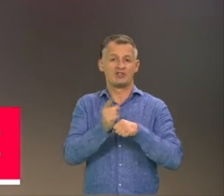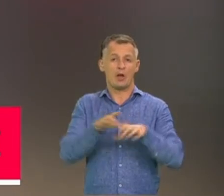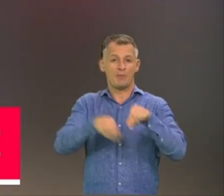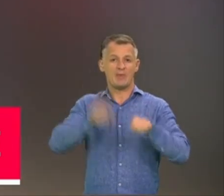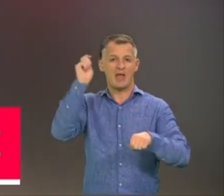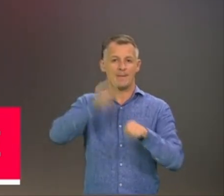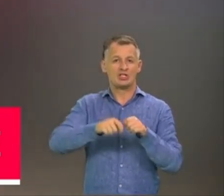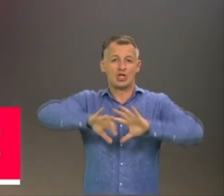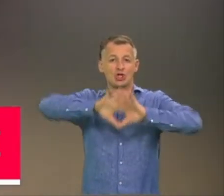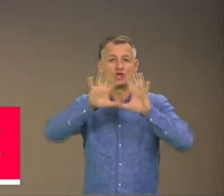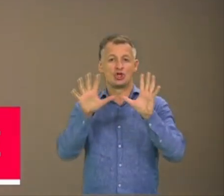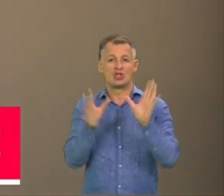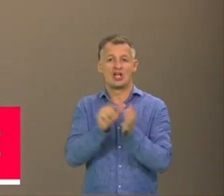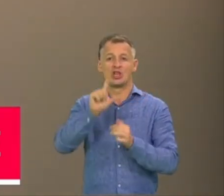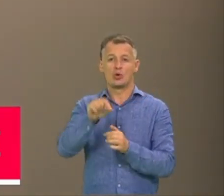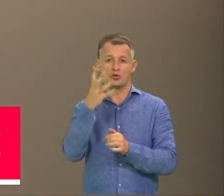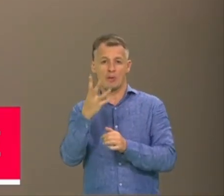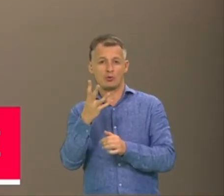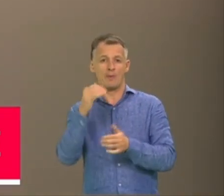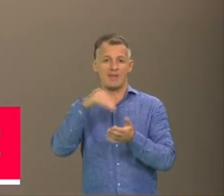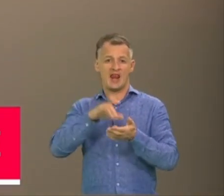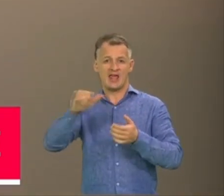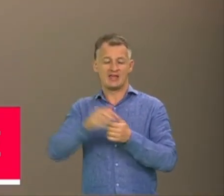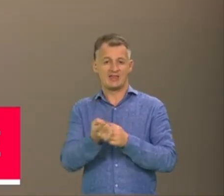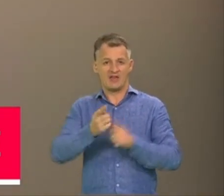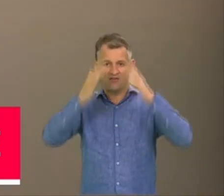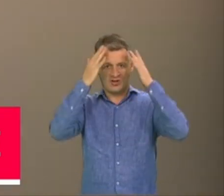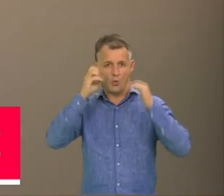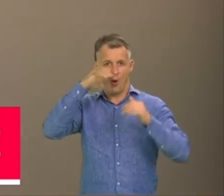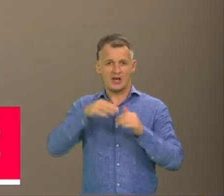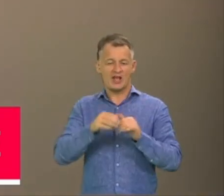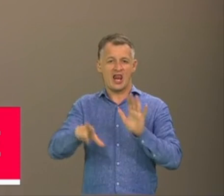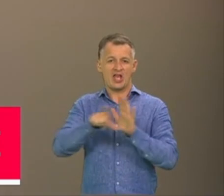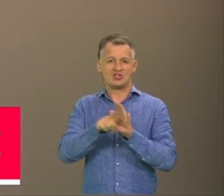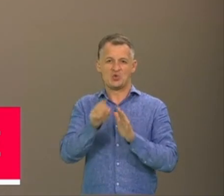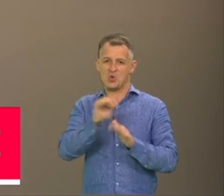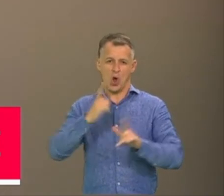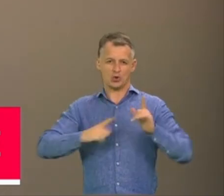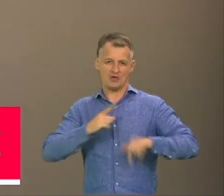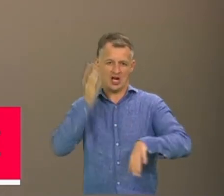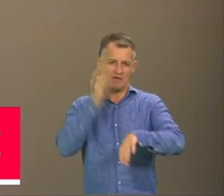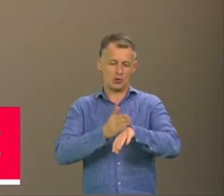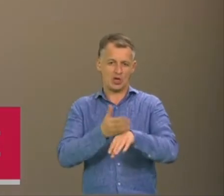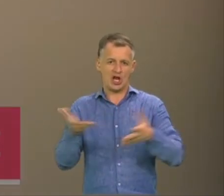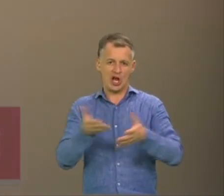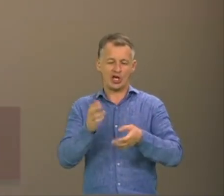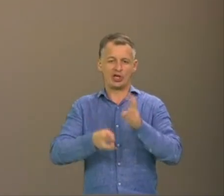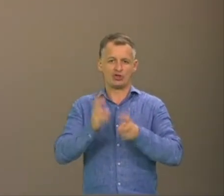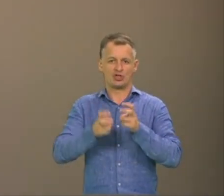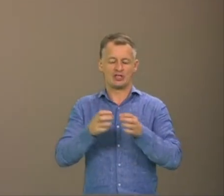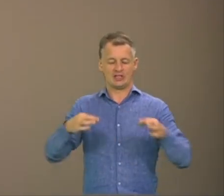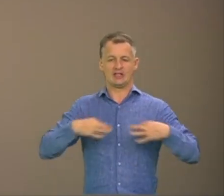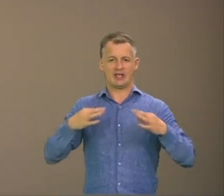iar suma totală se ridică la 24.000 de lei. Din fericire, oamenii legii n-au suferit răni care să necesite îngrijiri medicale.